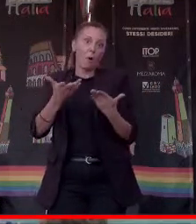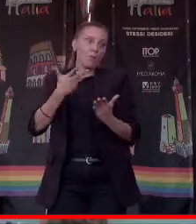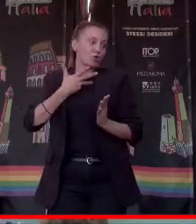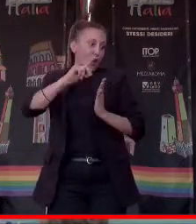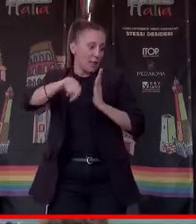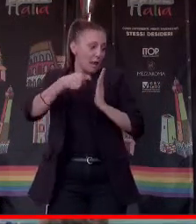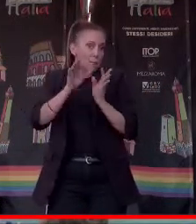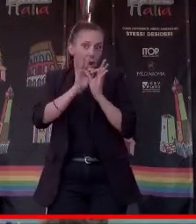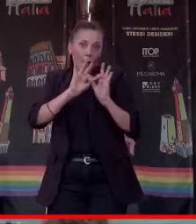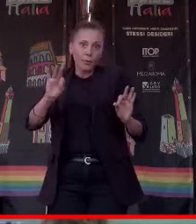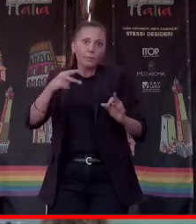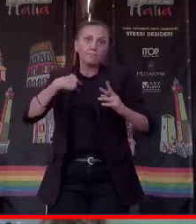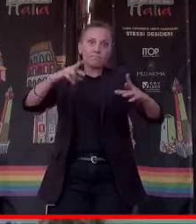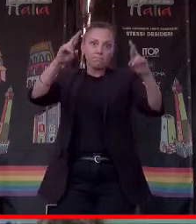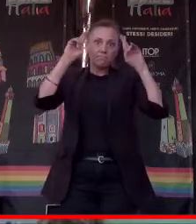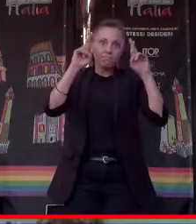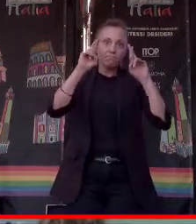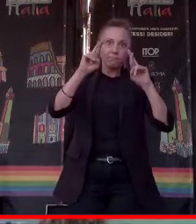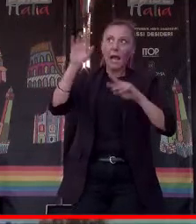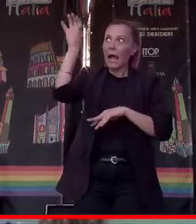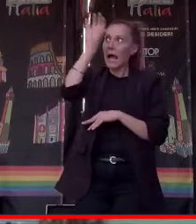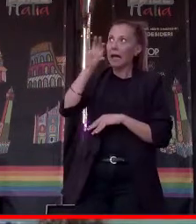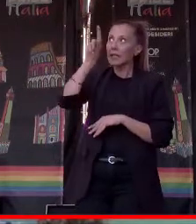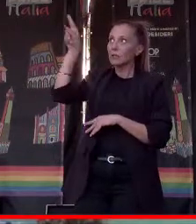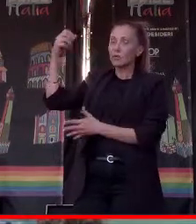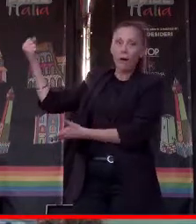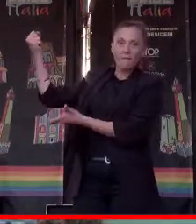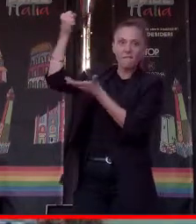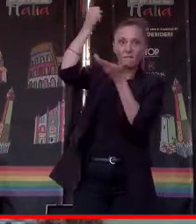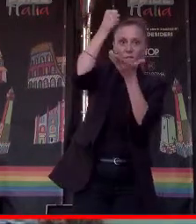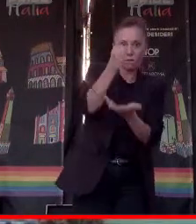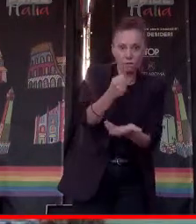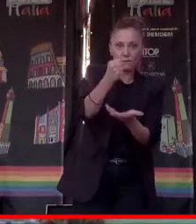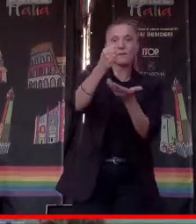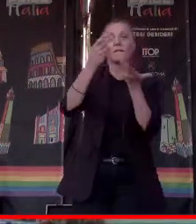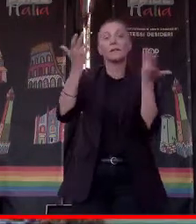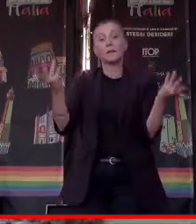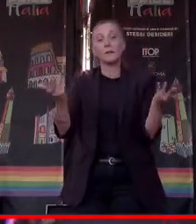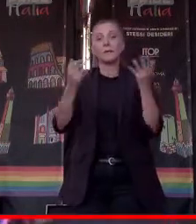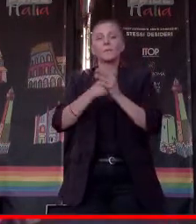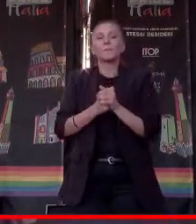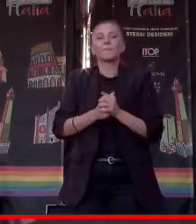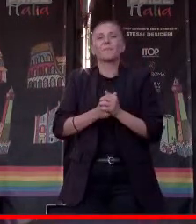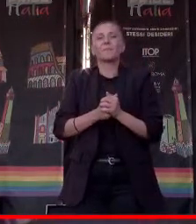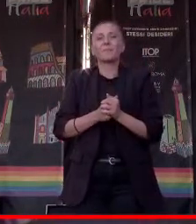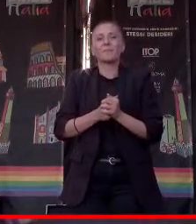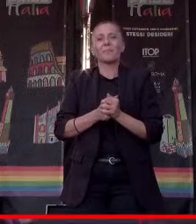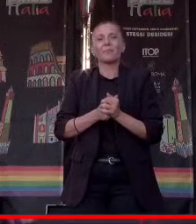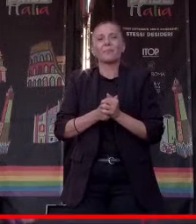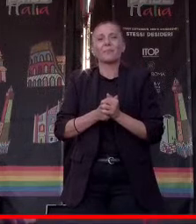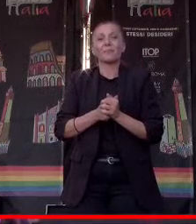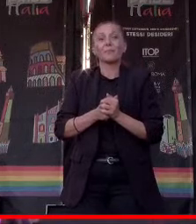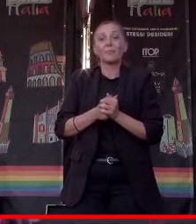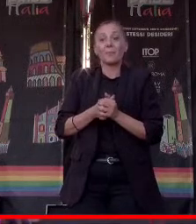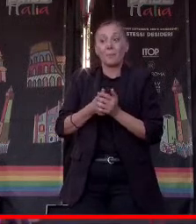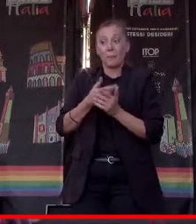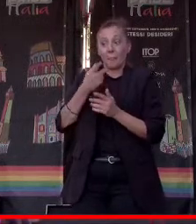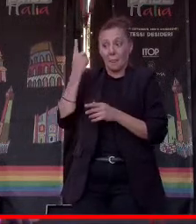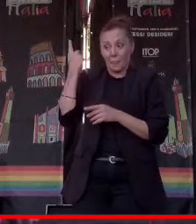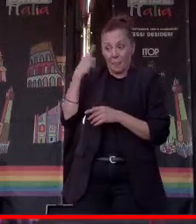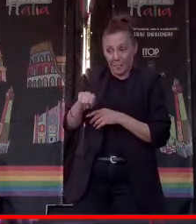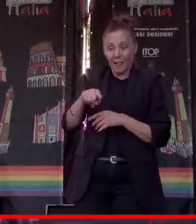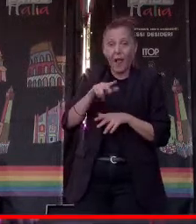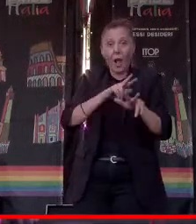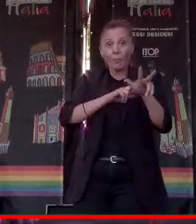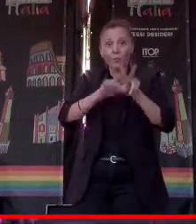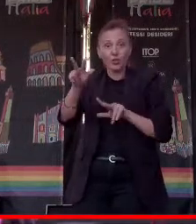che la Regione stanzi i fondi, abbiamo quel vigile che qualora non lo facesse è pronto, e domani va alla Pisana. Tra l'altro al Palazzo della Regione sta pure al